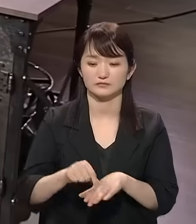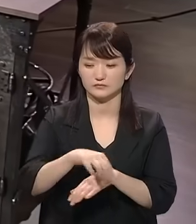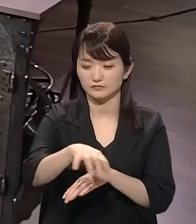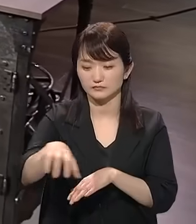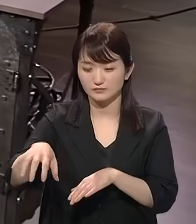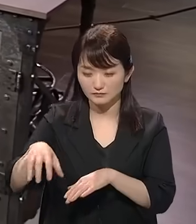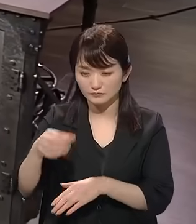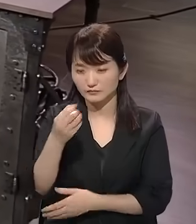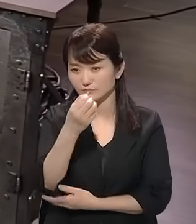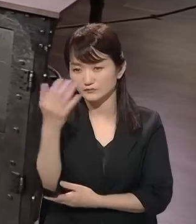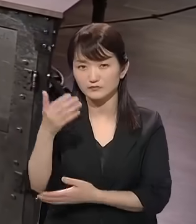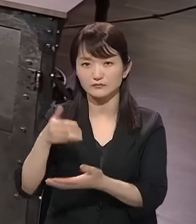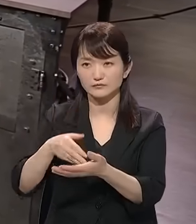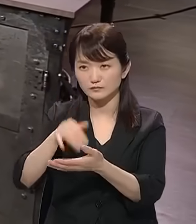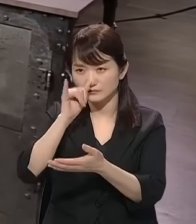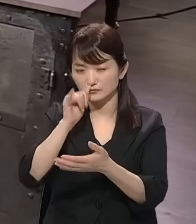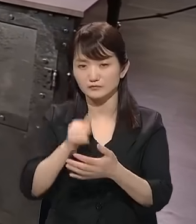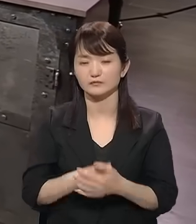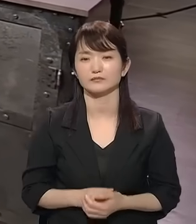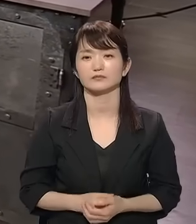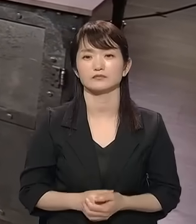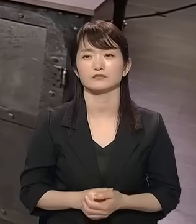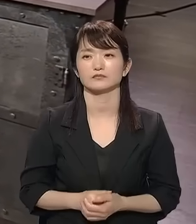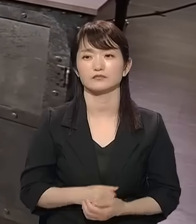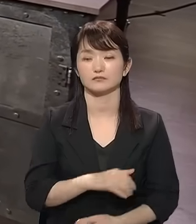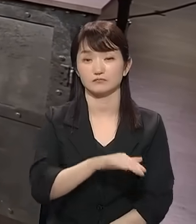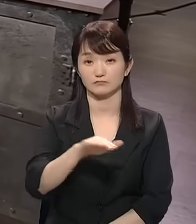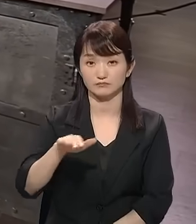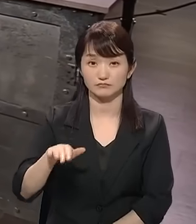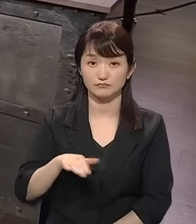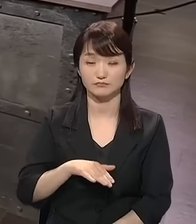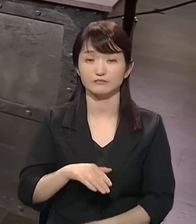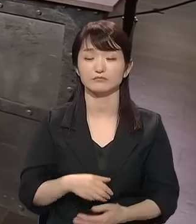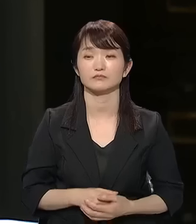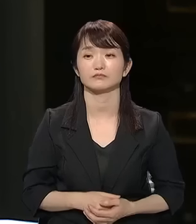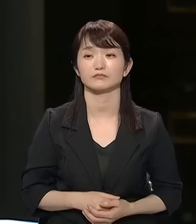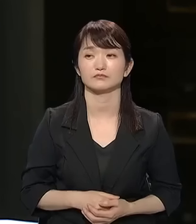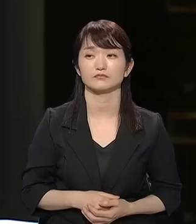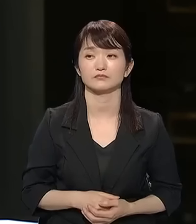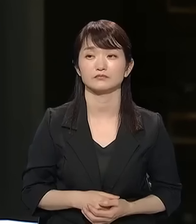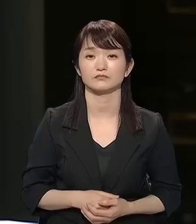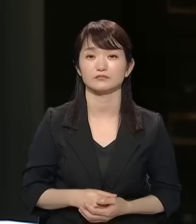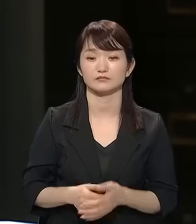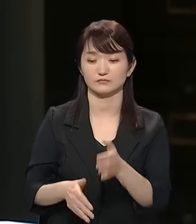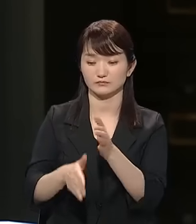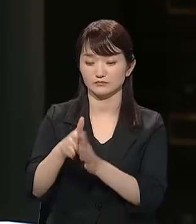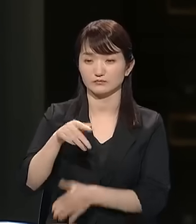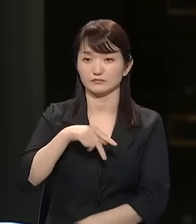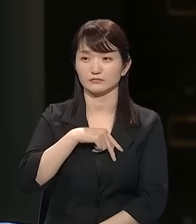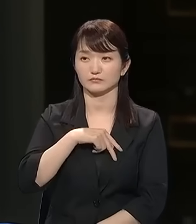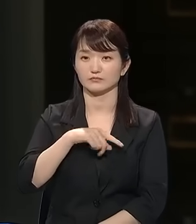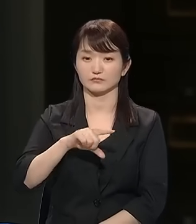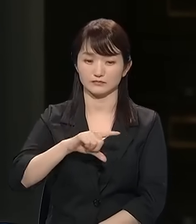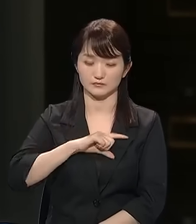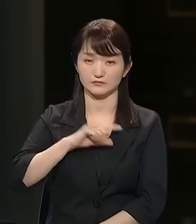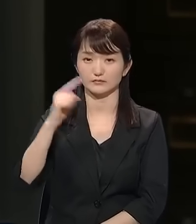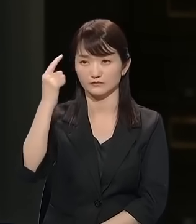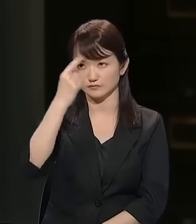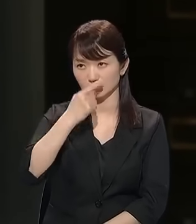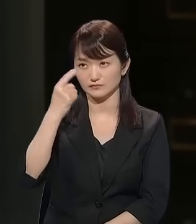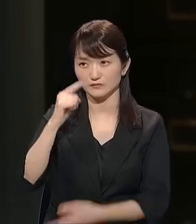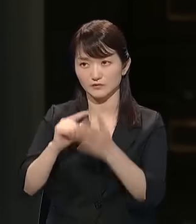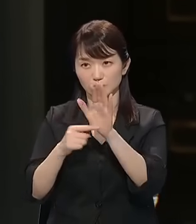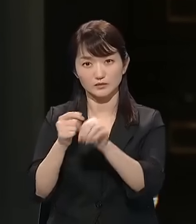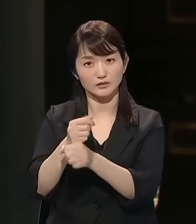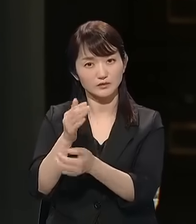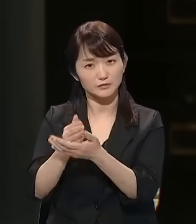보도가 나가기도 했는데 저희가 일단 이 시의원의 어떤 이름, 얼굴 공개를 할까